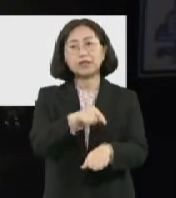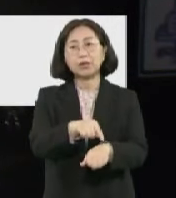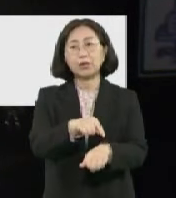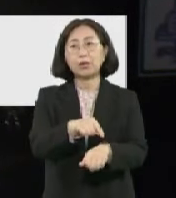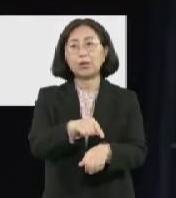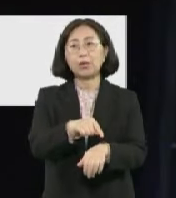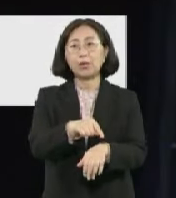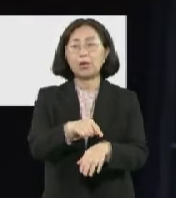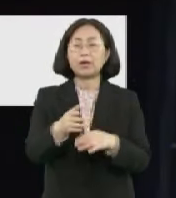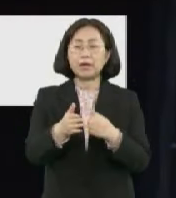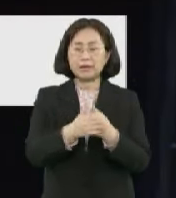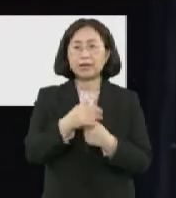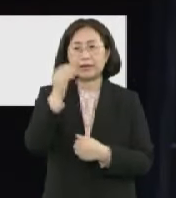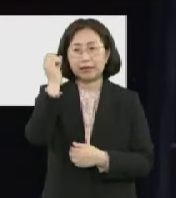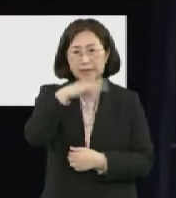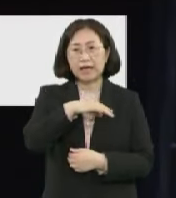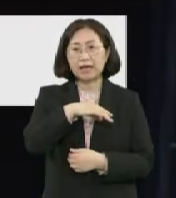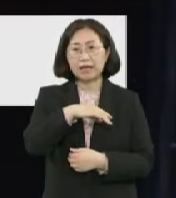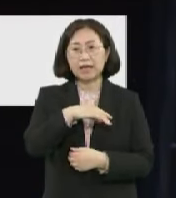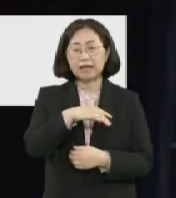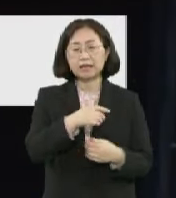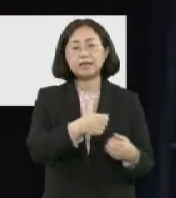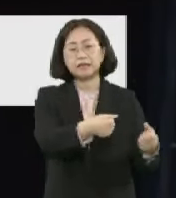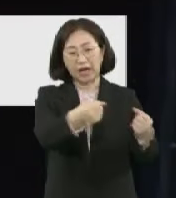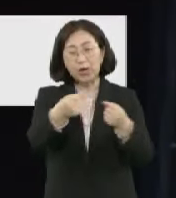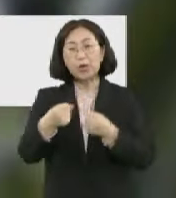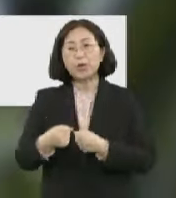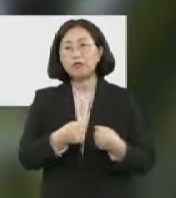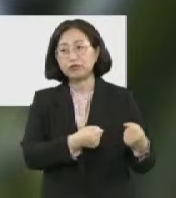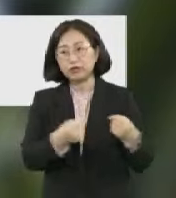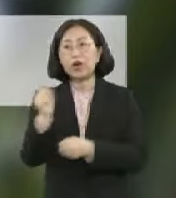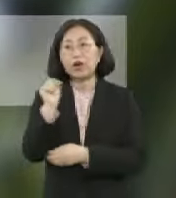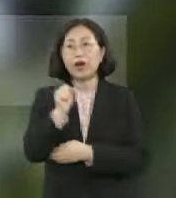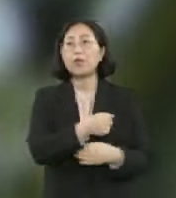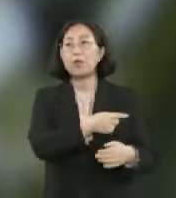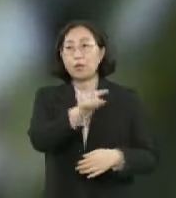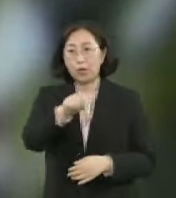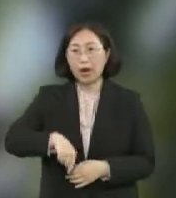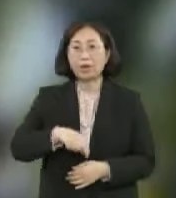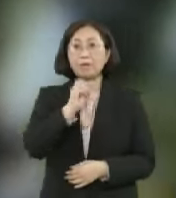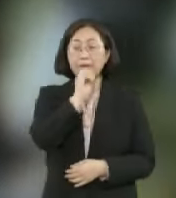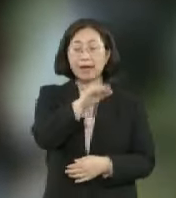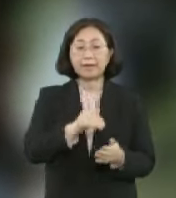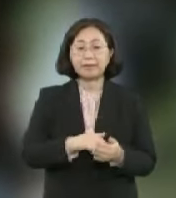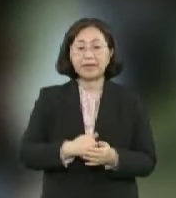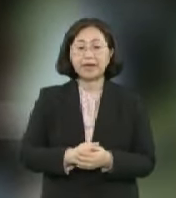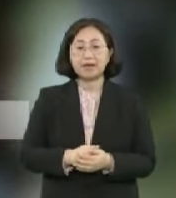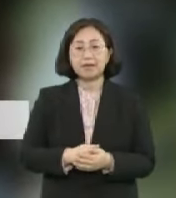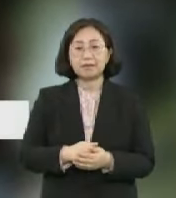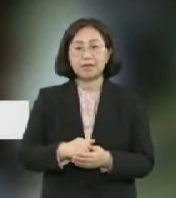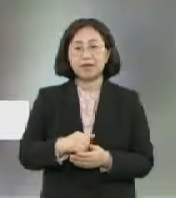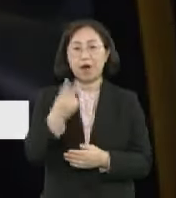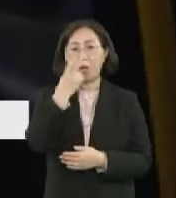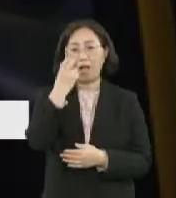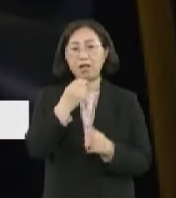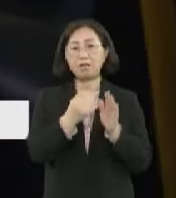시간이고 그래서 그냥 끌고 내려오라고 한 것 같아요. 느슨한 고속버스 업체의 방역 조치에